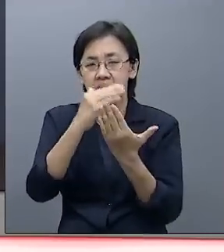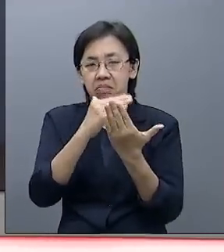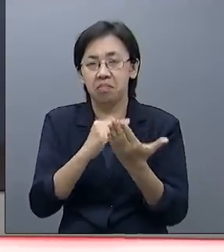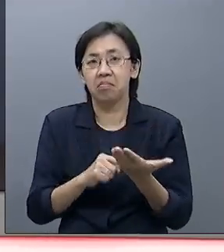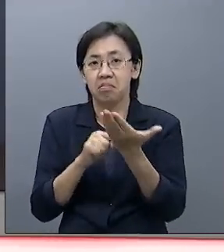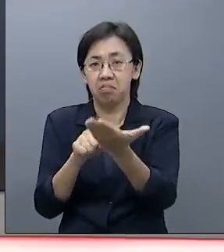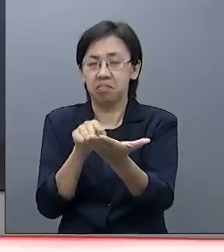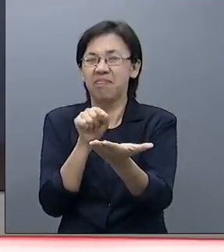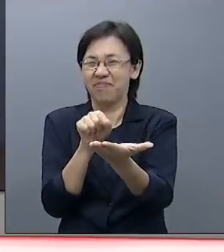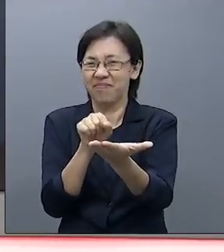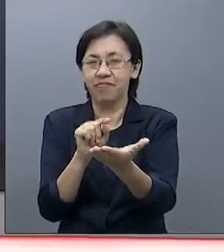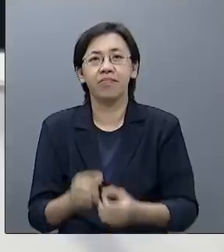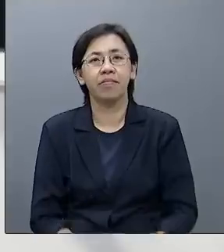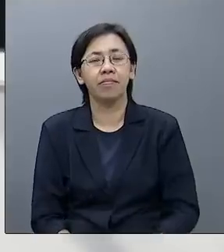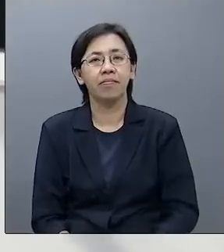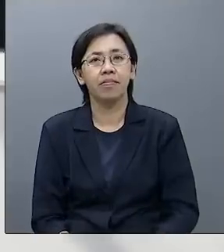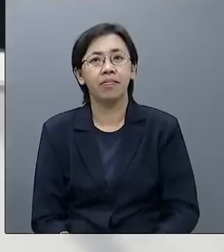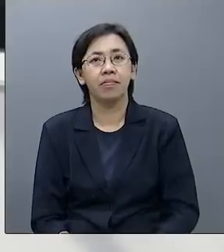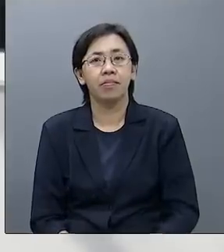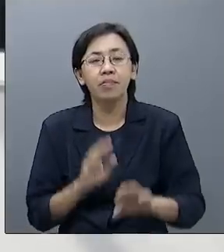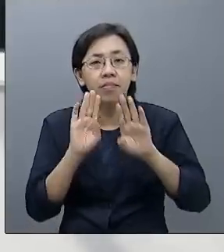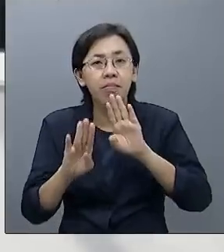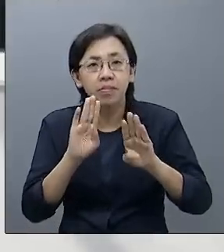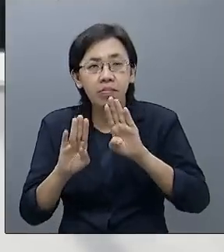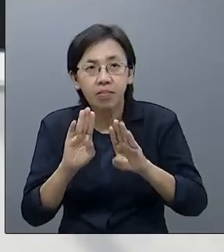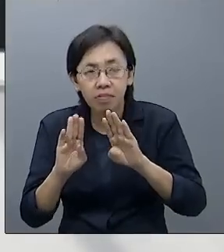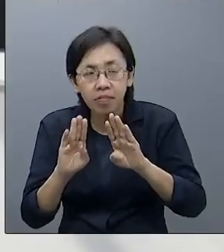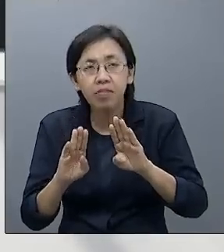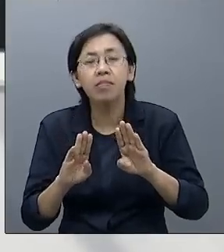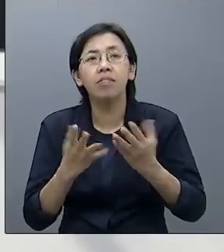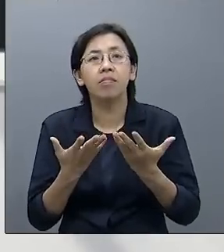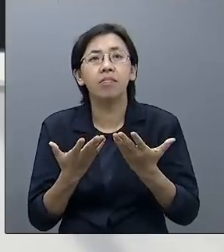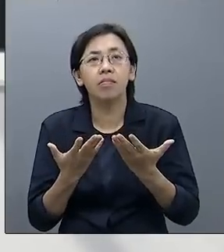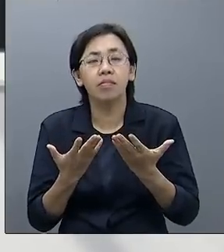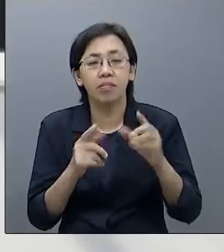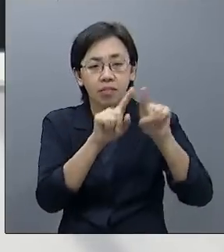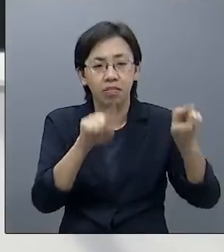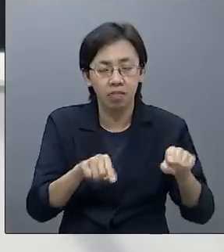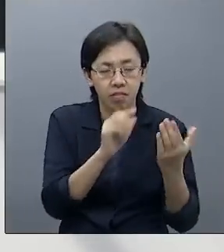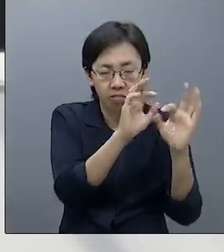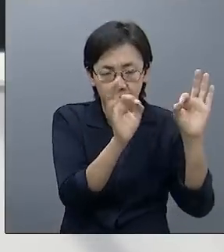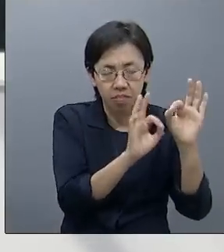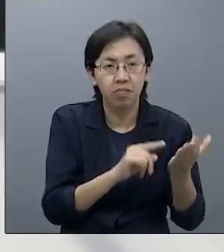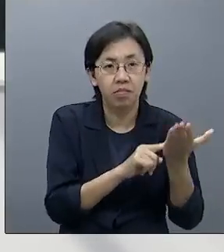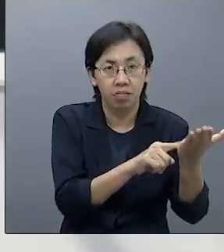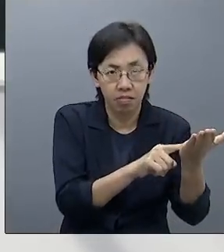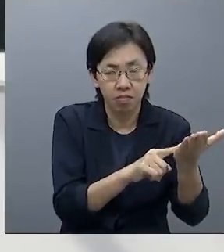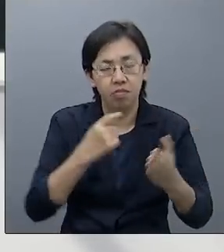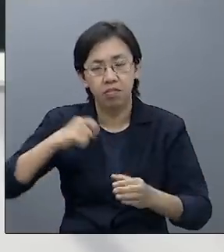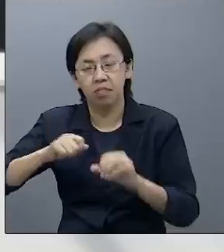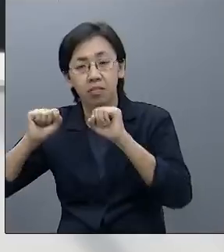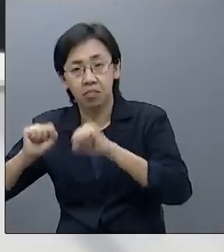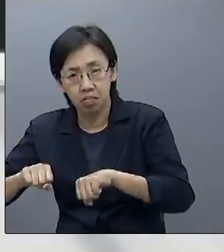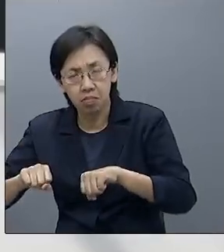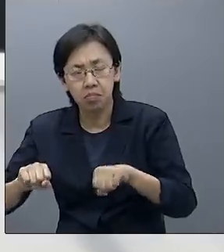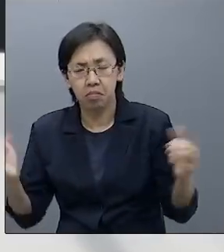านั้นๆด้วยค่ะลองเทียบกันดูค่ะกับคำร้องและคำวินิจฉัยของศาลรัฐธรรมนูญก่อนหน้